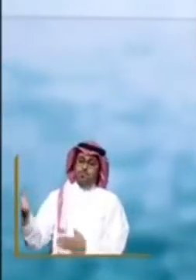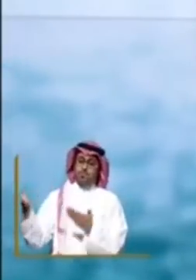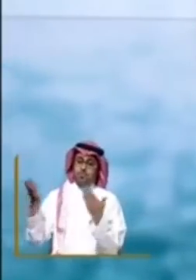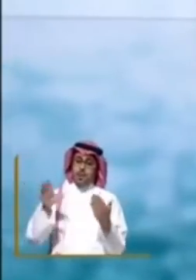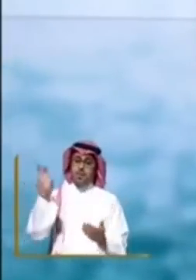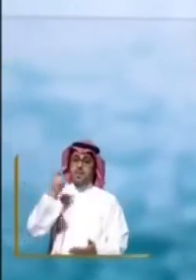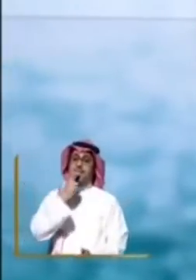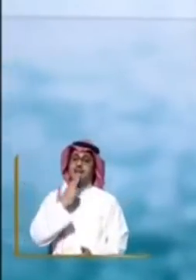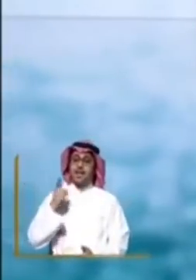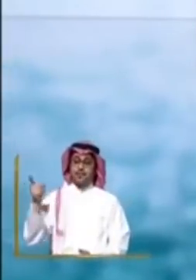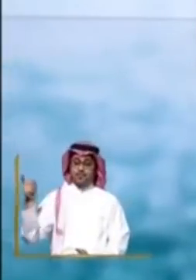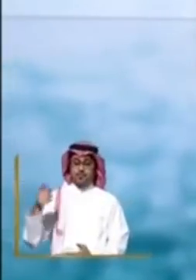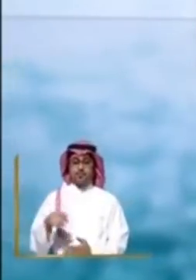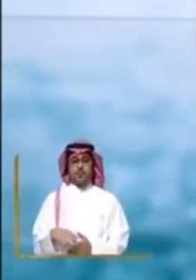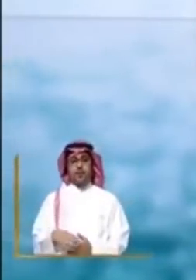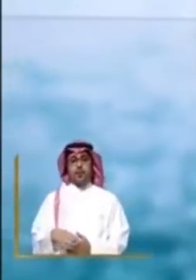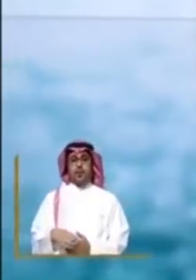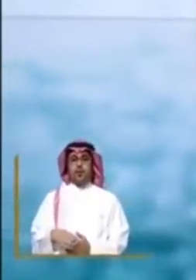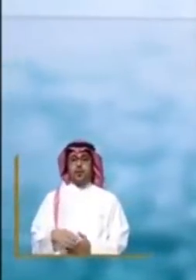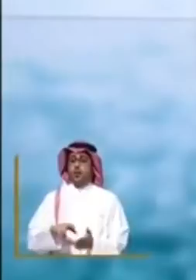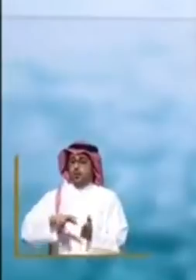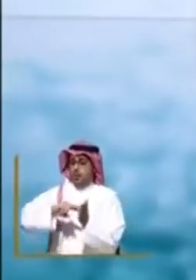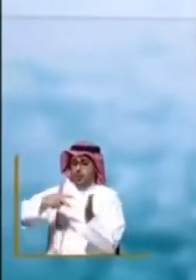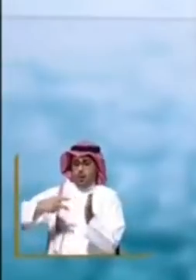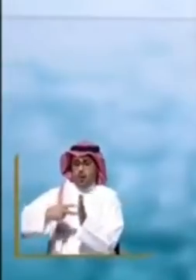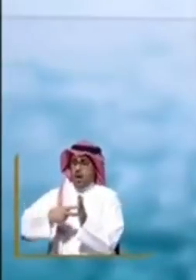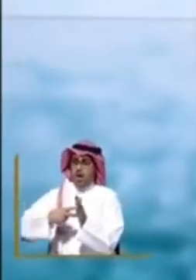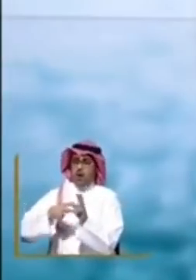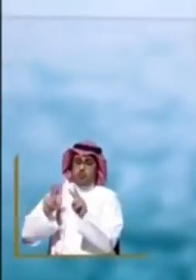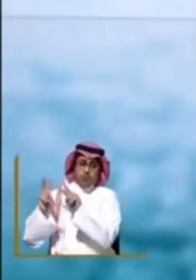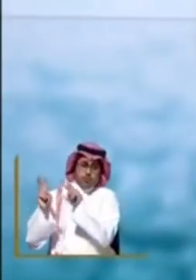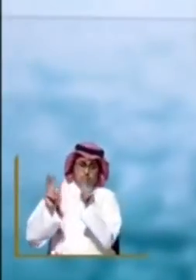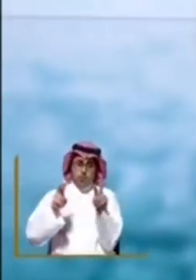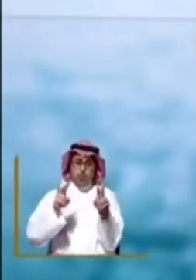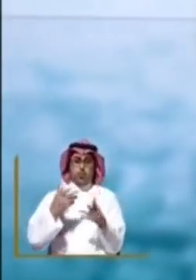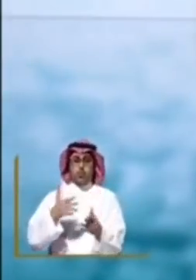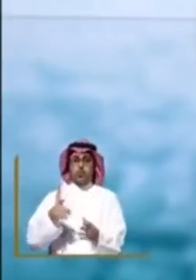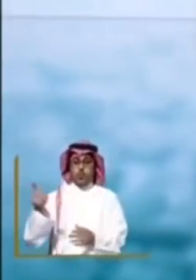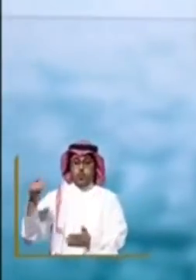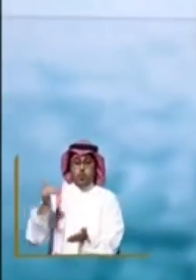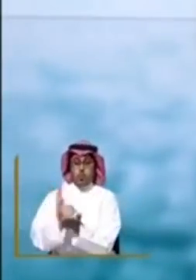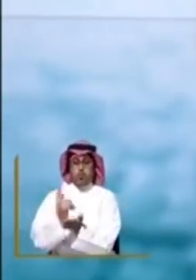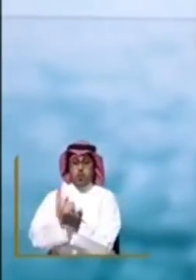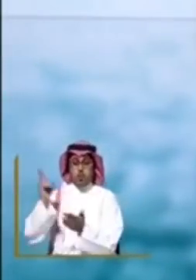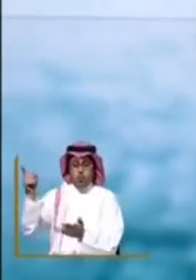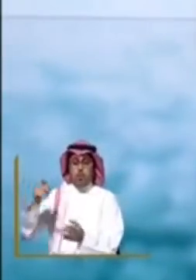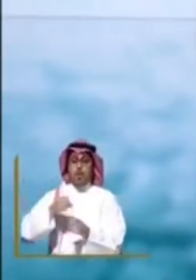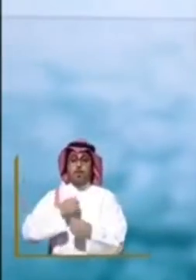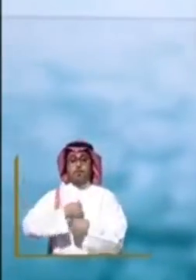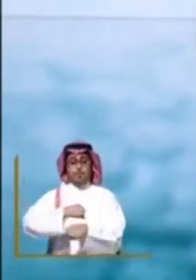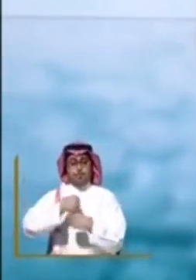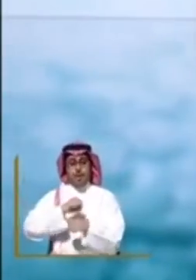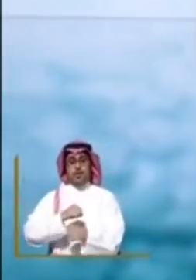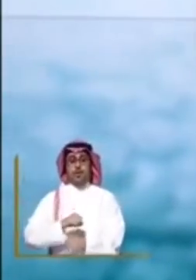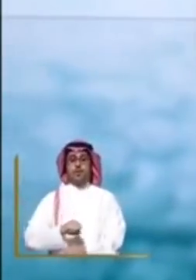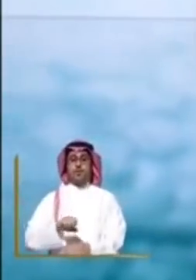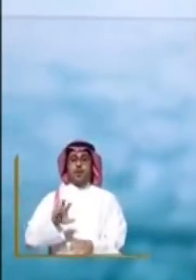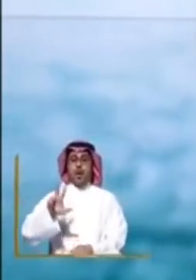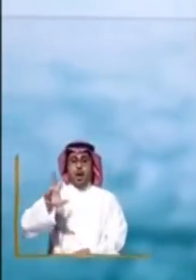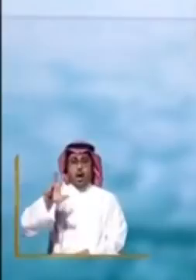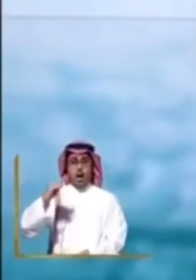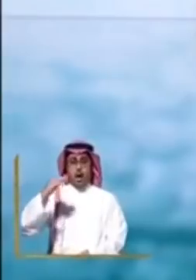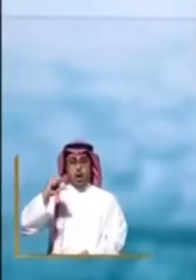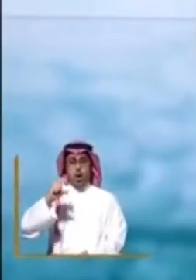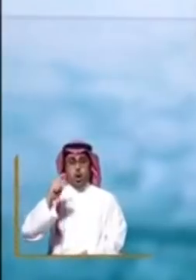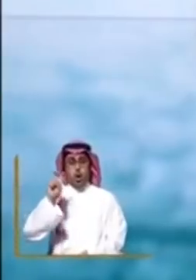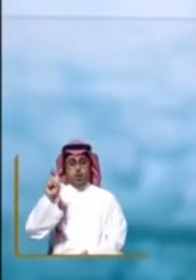مساء الخير، بداية حدثنا عن الجهود المبذولة من قبل البلدية في هذا الجانب.